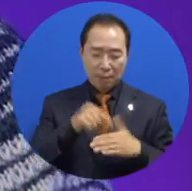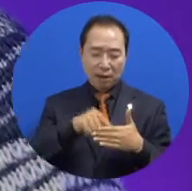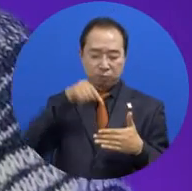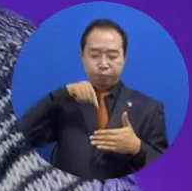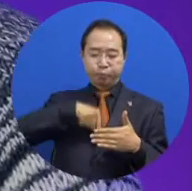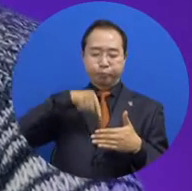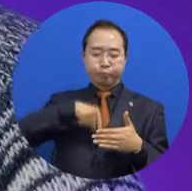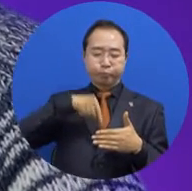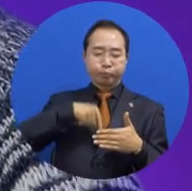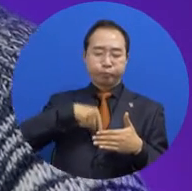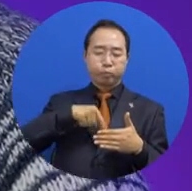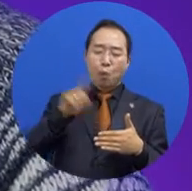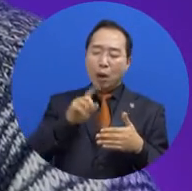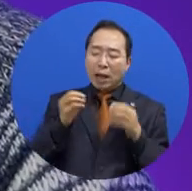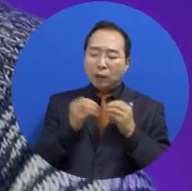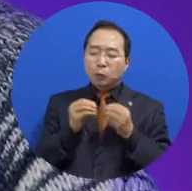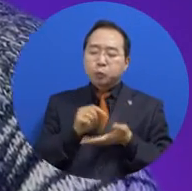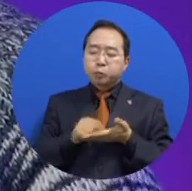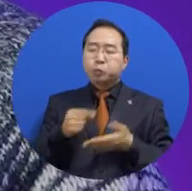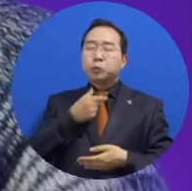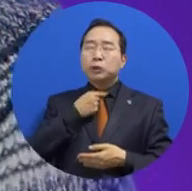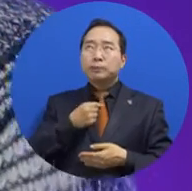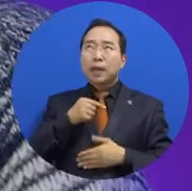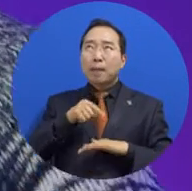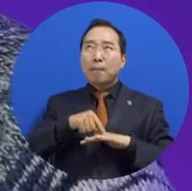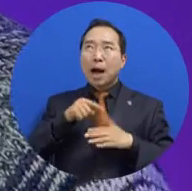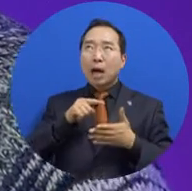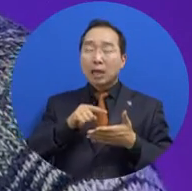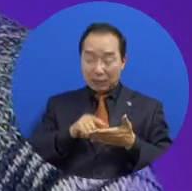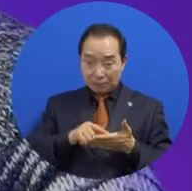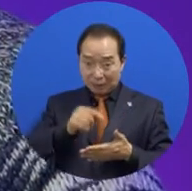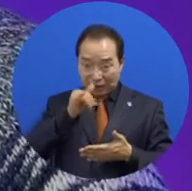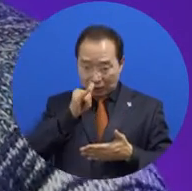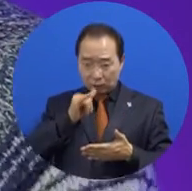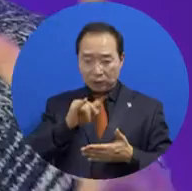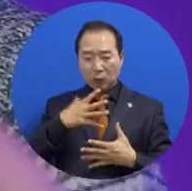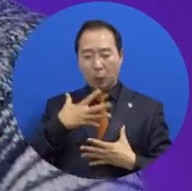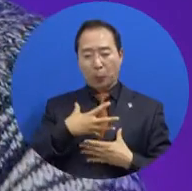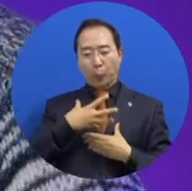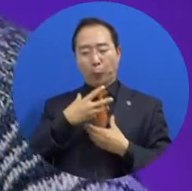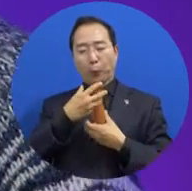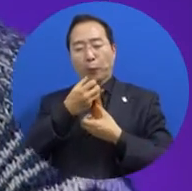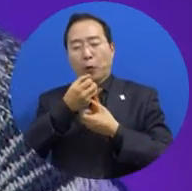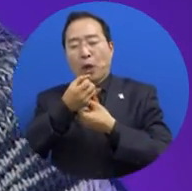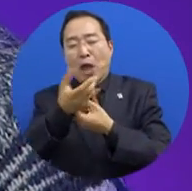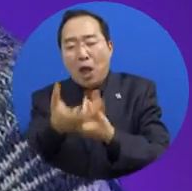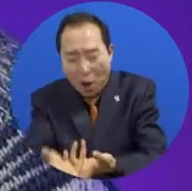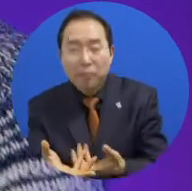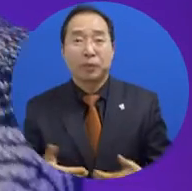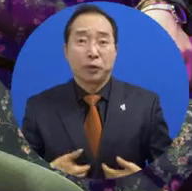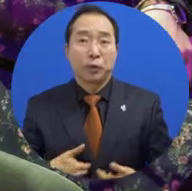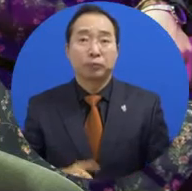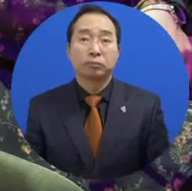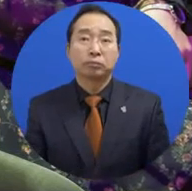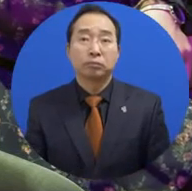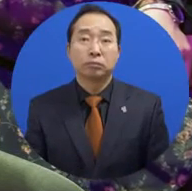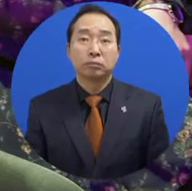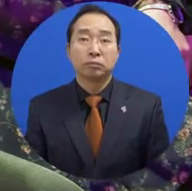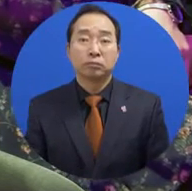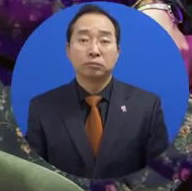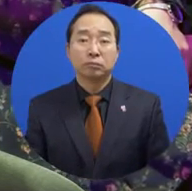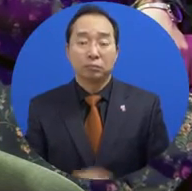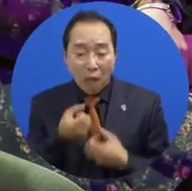안에 있는 쓰기의 열망을 끌어내야 돼요. 그거는 타인의 인정이나 어떤